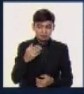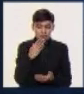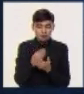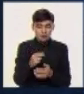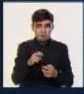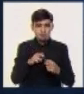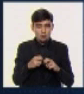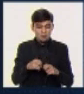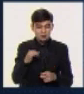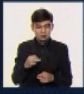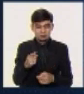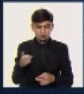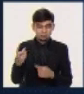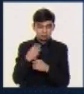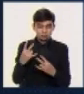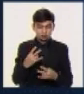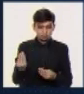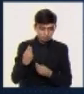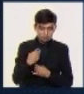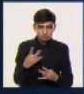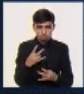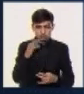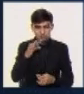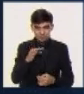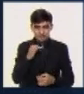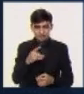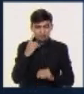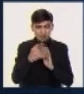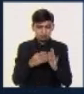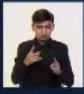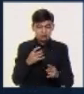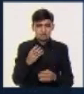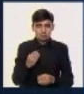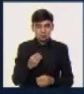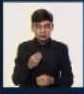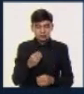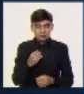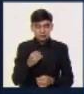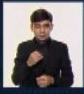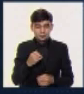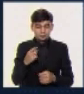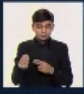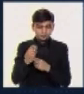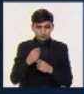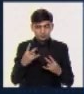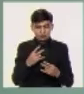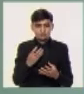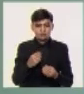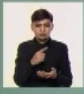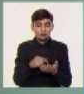Вы должны вечером сегодня приехать и что-то уже отдать, понимаешь? Чтобы уже было понимание. Еще раз говорю. Все, в общем, я буду сегодня приехать. Какие еще